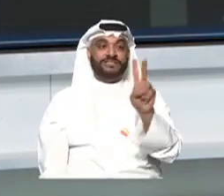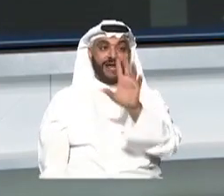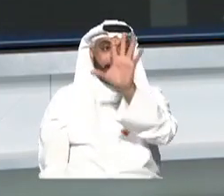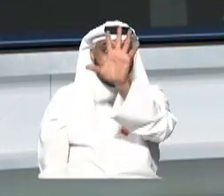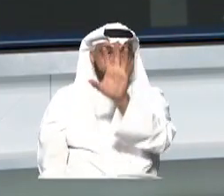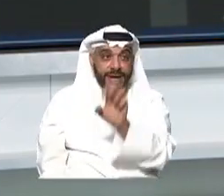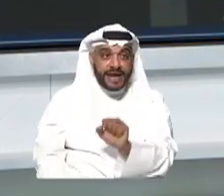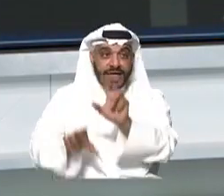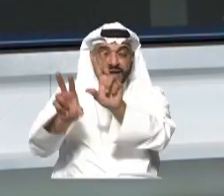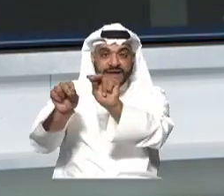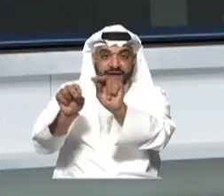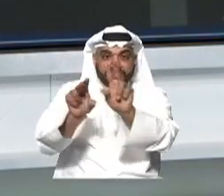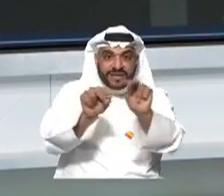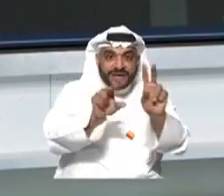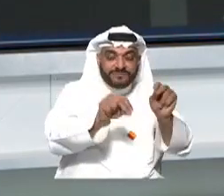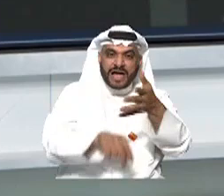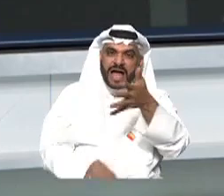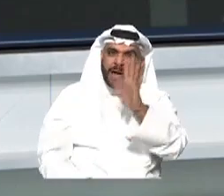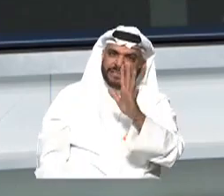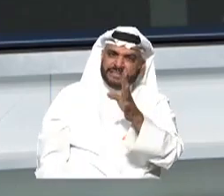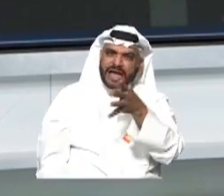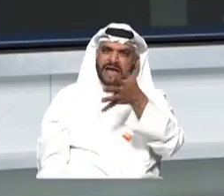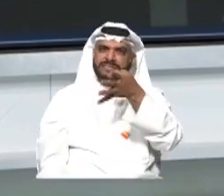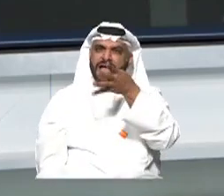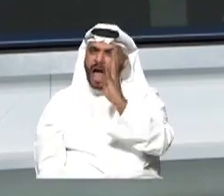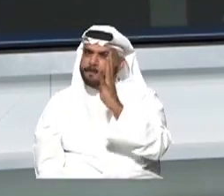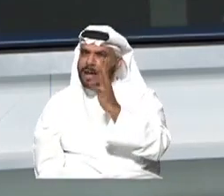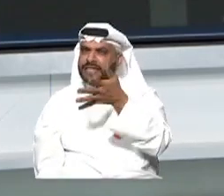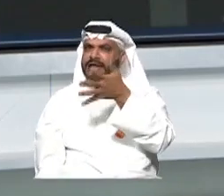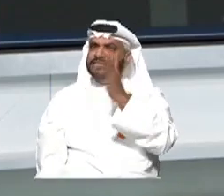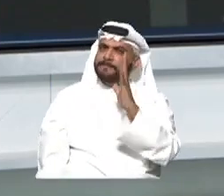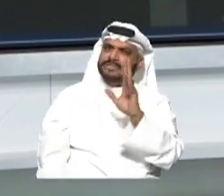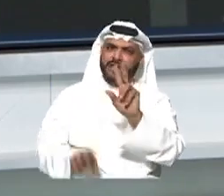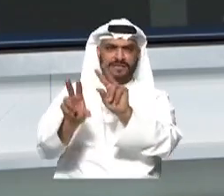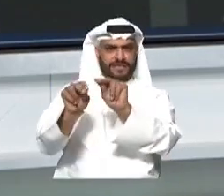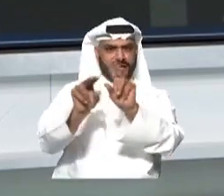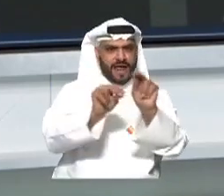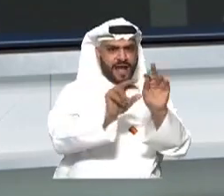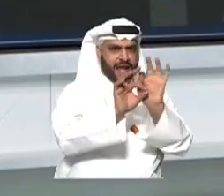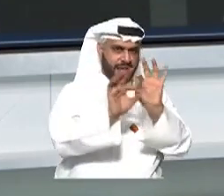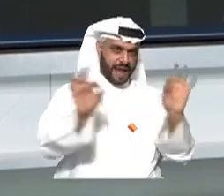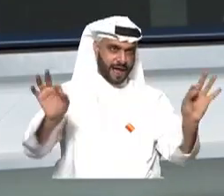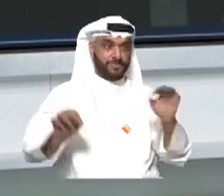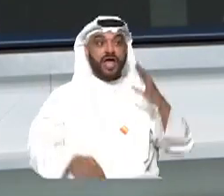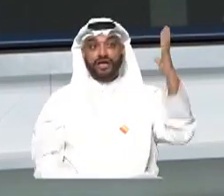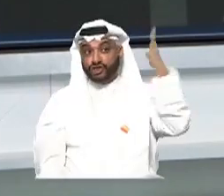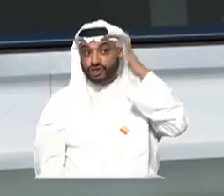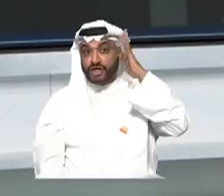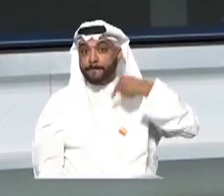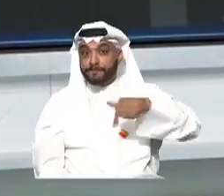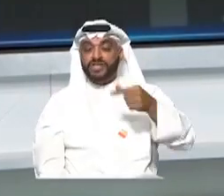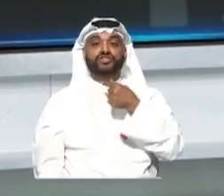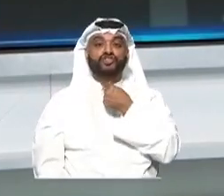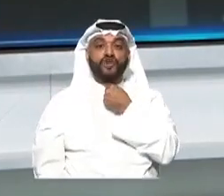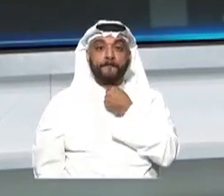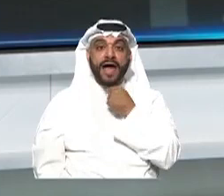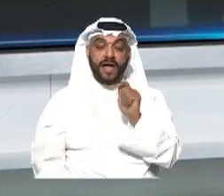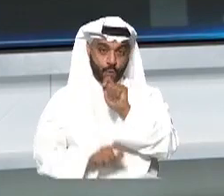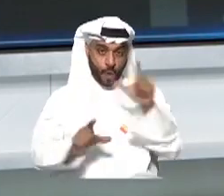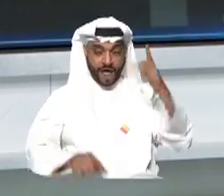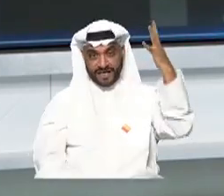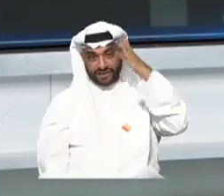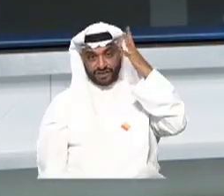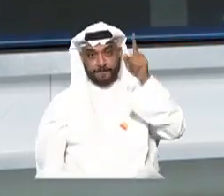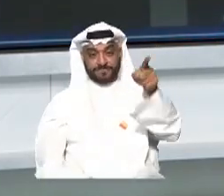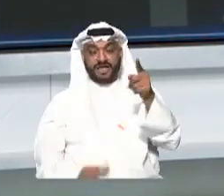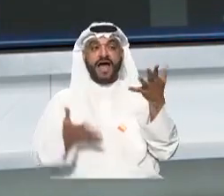خفيف المعتدل من 8 إلى 35 كيلو متر في الساعة. اعتدال أكبر في الطقس مع أجواء مشمسة في يوم الجمعة 25 العظمى والصغرى 15،